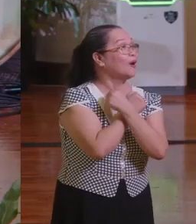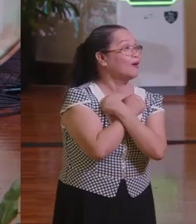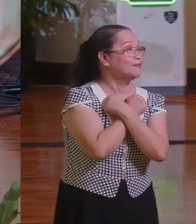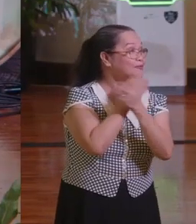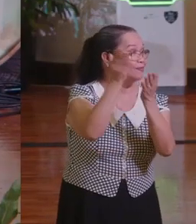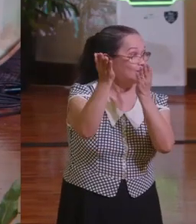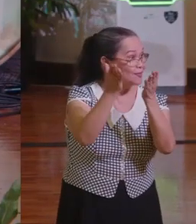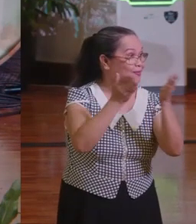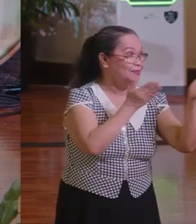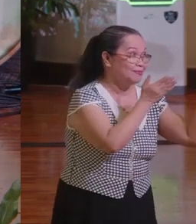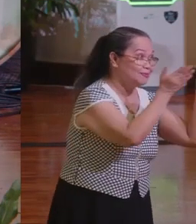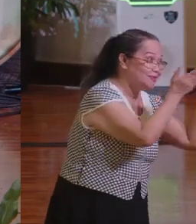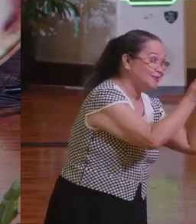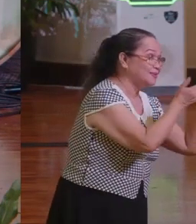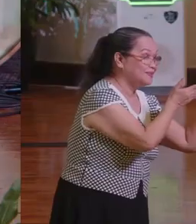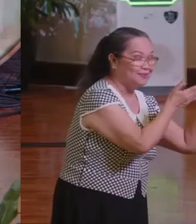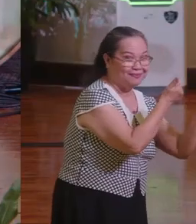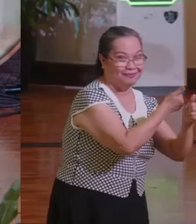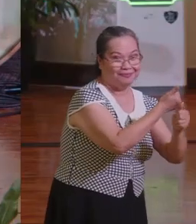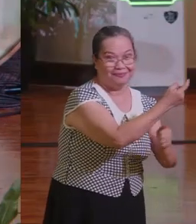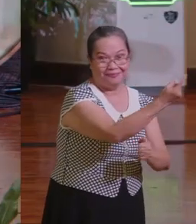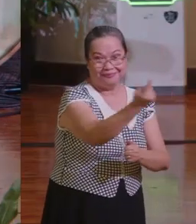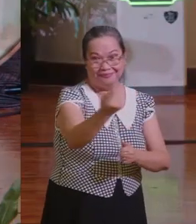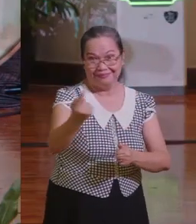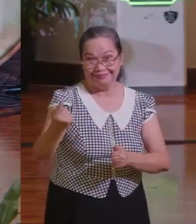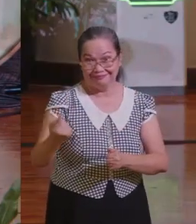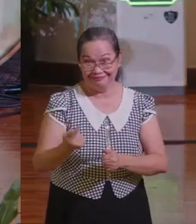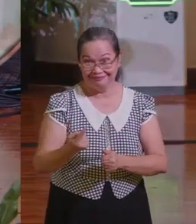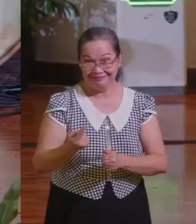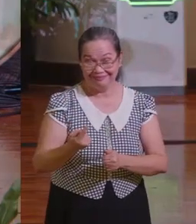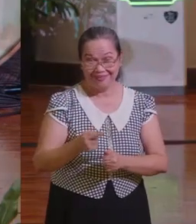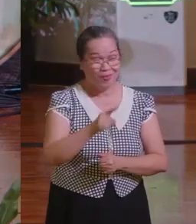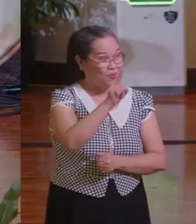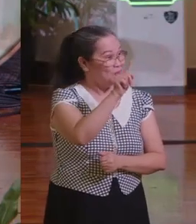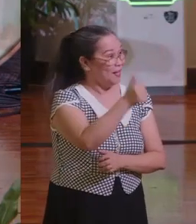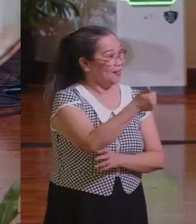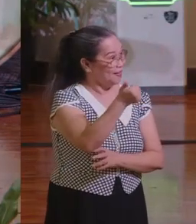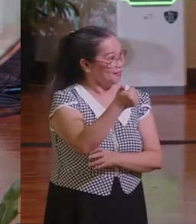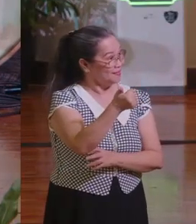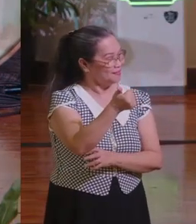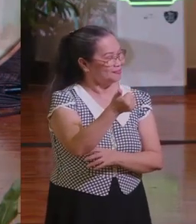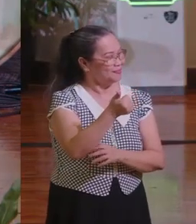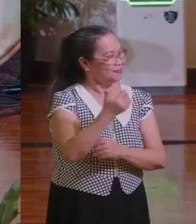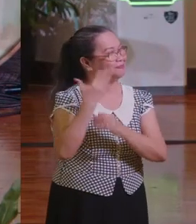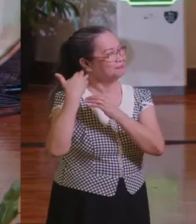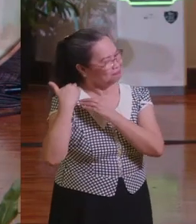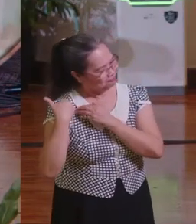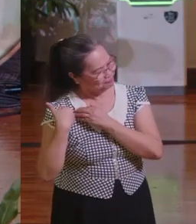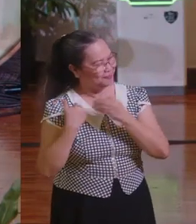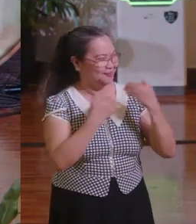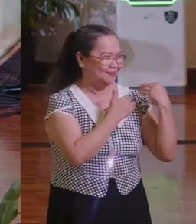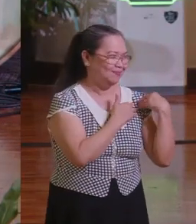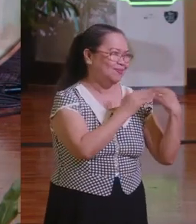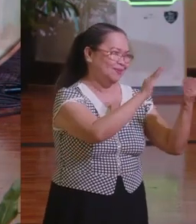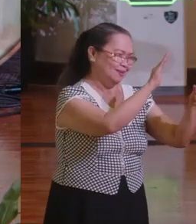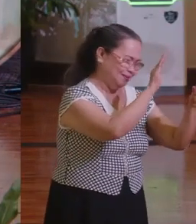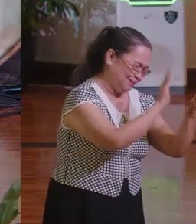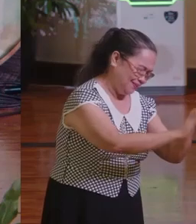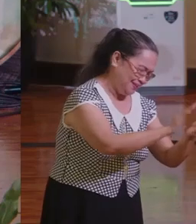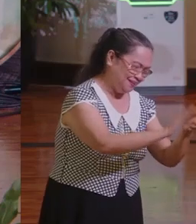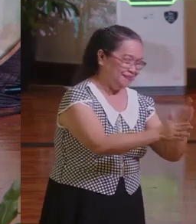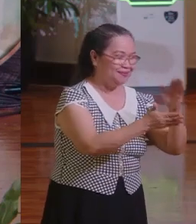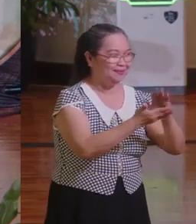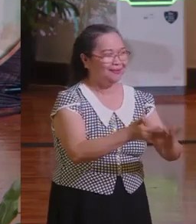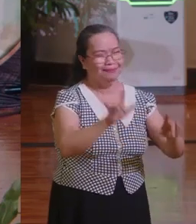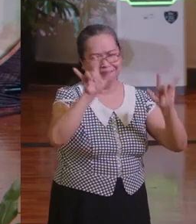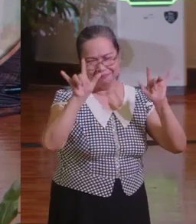serve one another. Naalala po niyo yung ating one another series? Bear with one another, forgive one another,